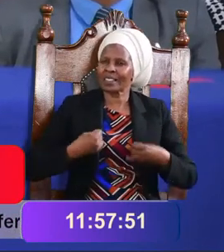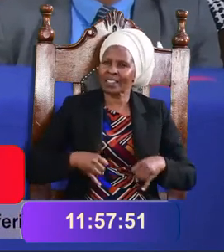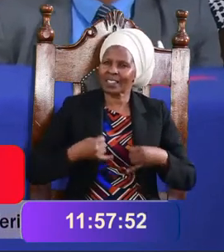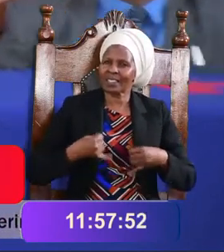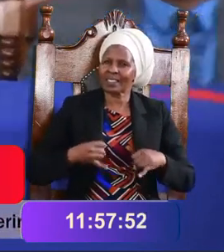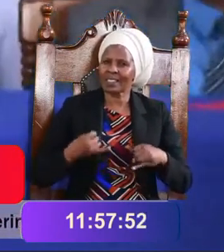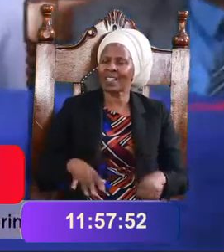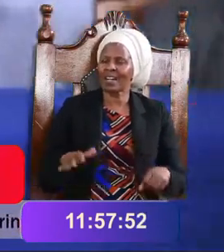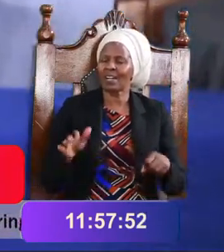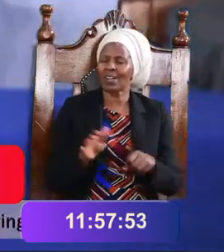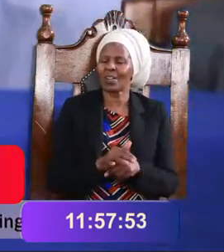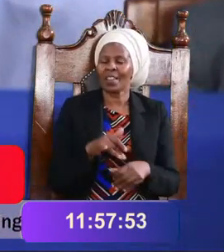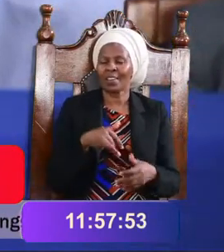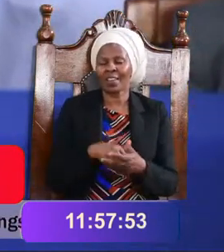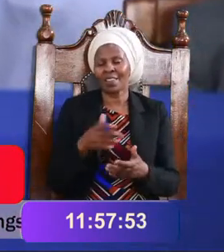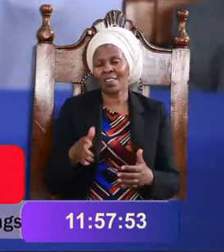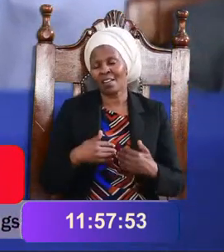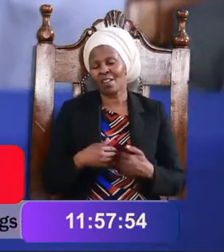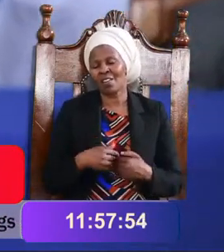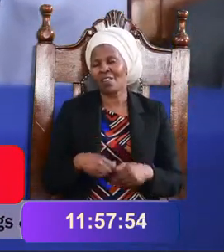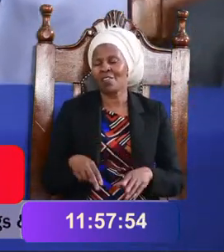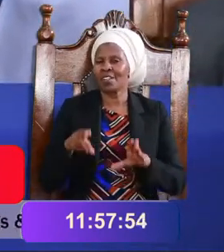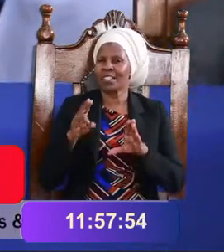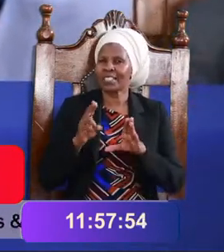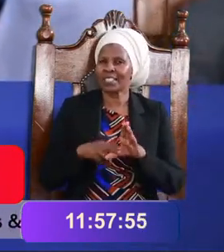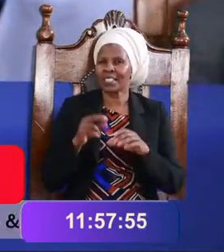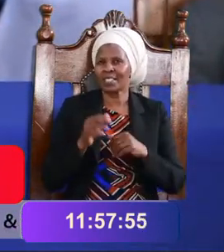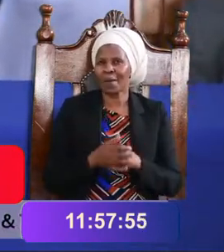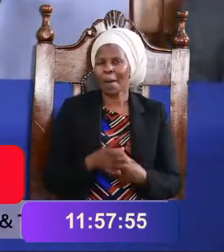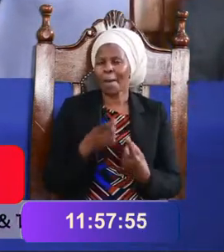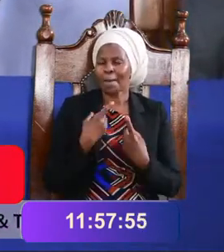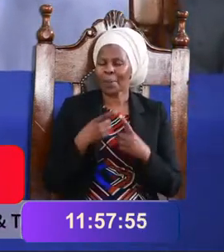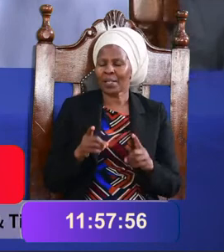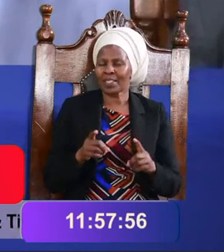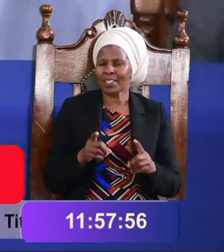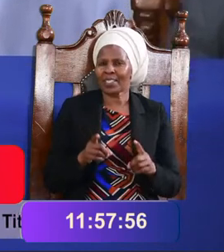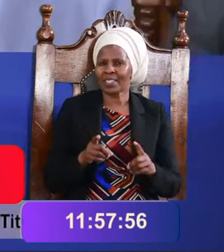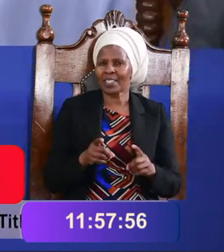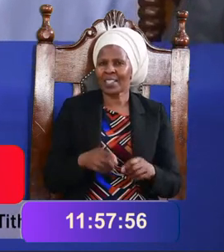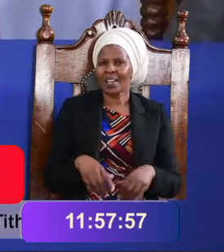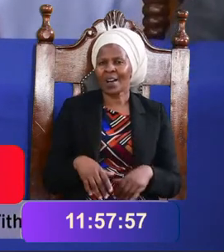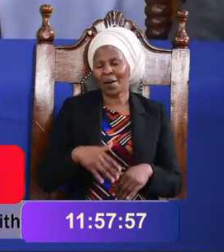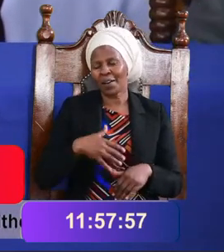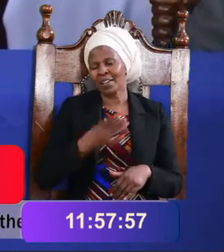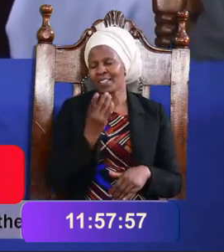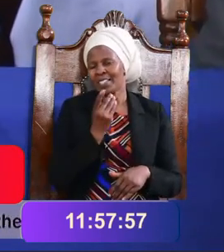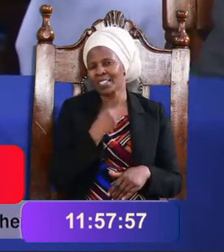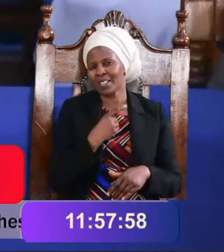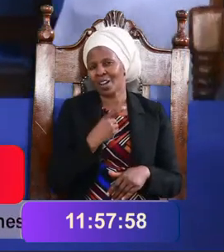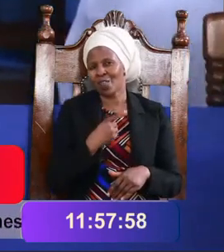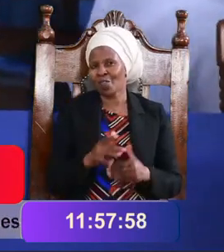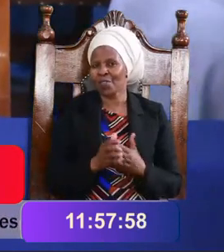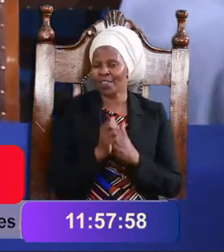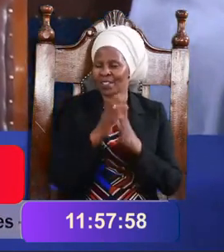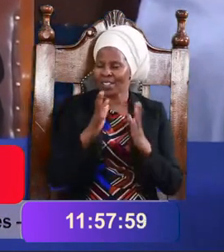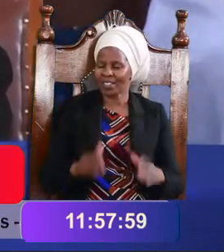kupata viti fulani. Na ni vizuri, lakini tamaa ya uongozi haifai kuwa iko juu